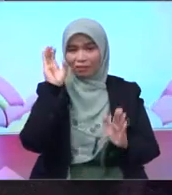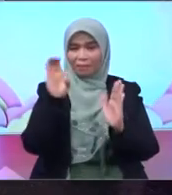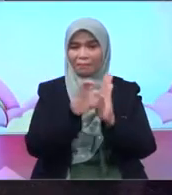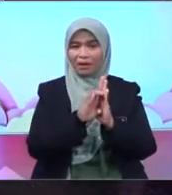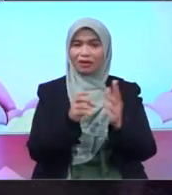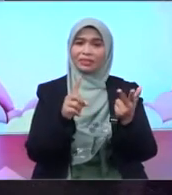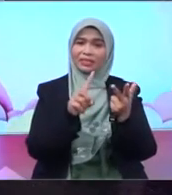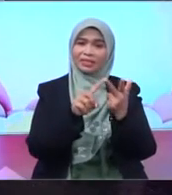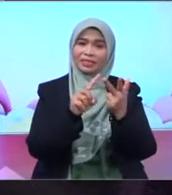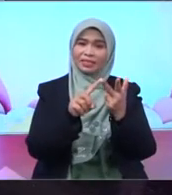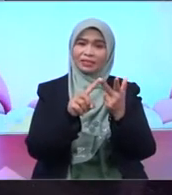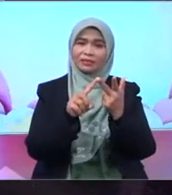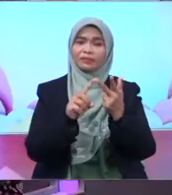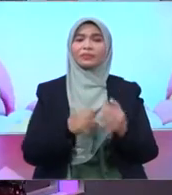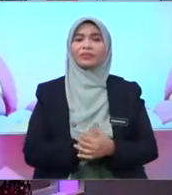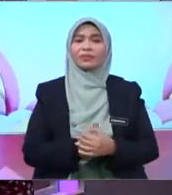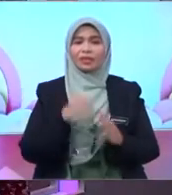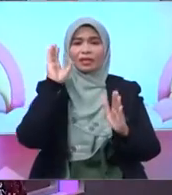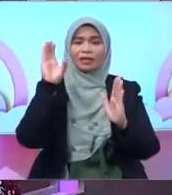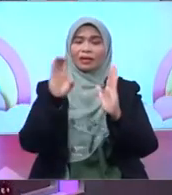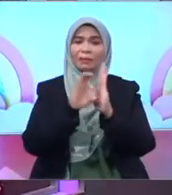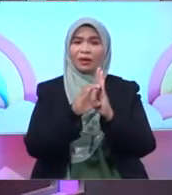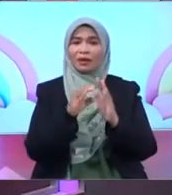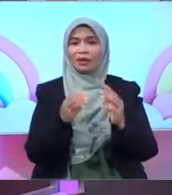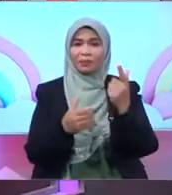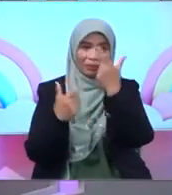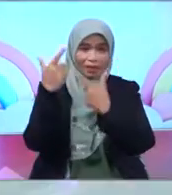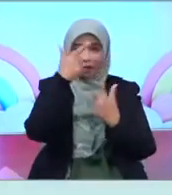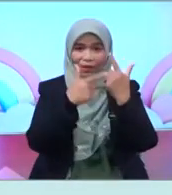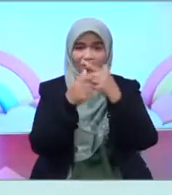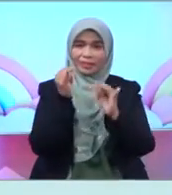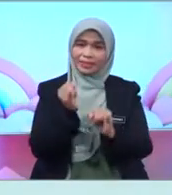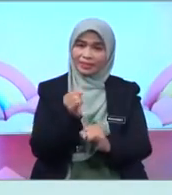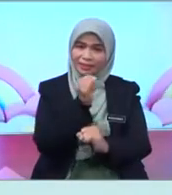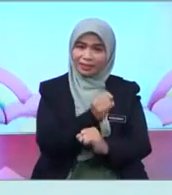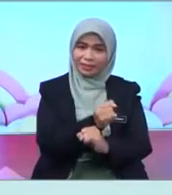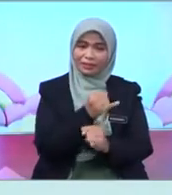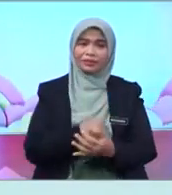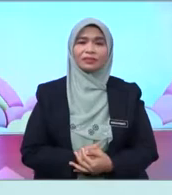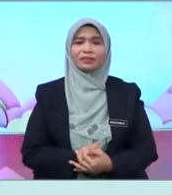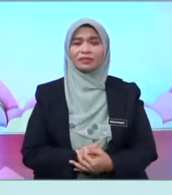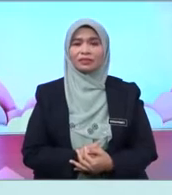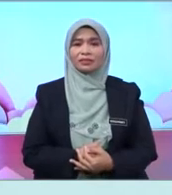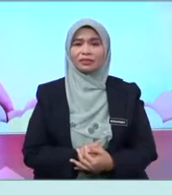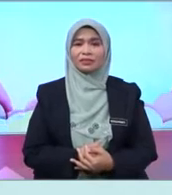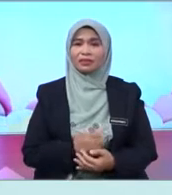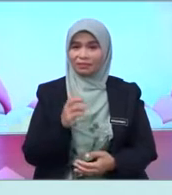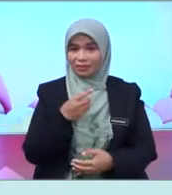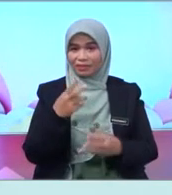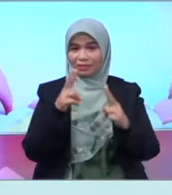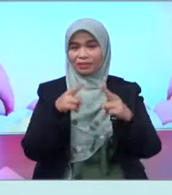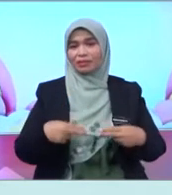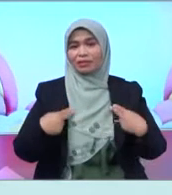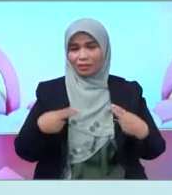ketiga digambar yang ketiga Itu mi ziarahi diraih Amazon tadi sejak app ke-3 pun hidup dalam